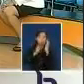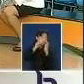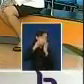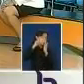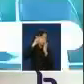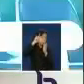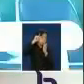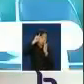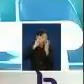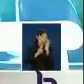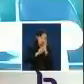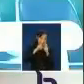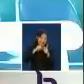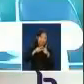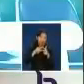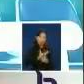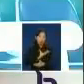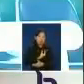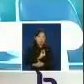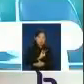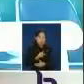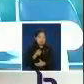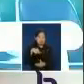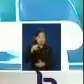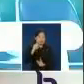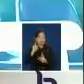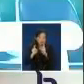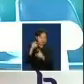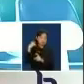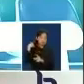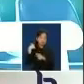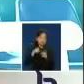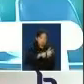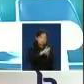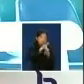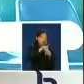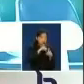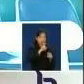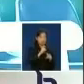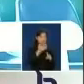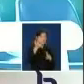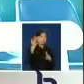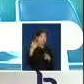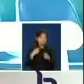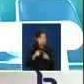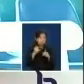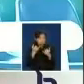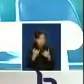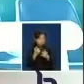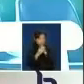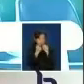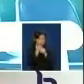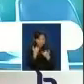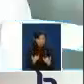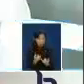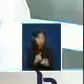แต่โรคจากติดเชื้อเนี่ยโดยเฉพาะรัฐบาลชุดนี้นะฮะถ้าน้ำท่วมอย่างนี้แล้วเราไม่ดูแลดีไข้เลือดออกจะบานเลยนะแต่ปีนี้ล